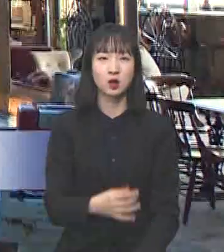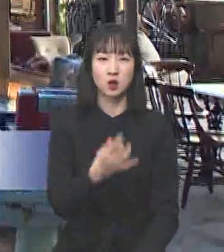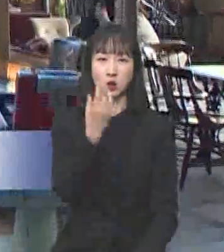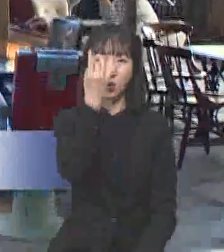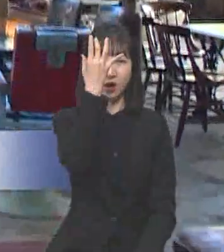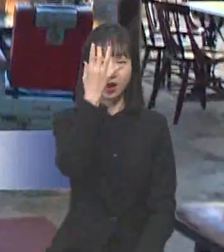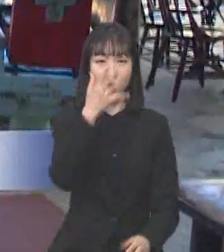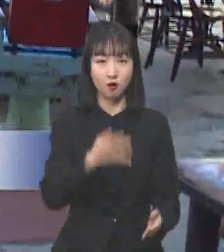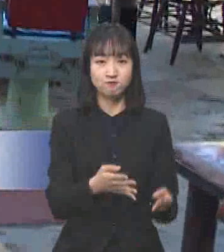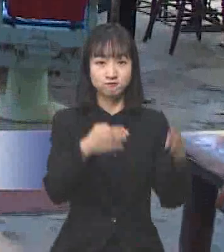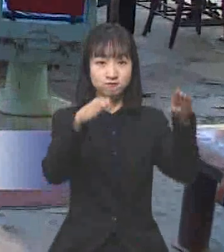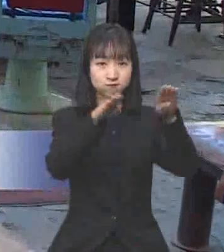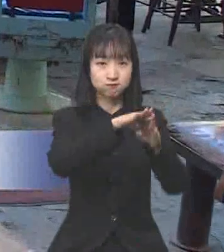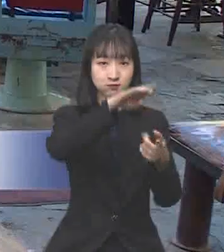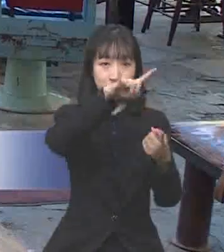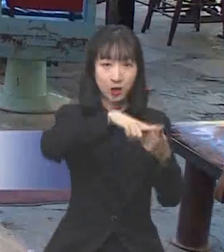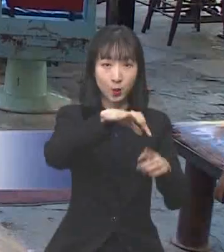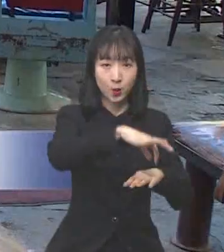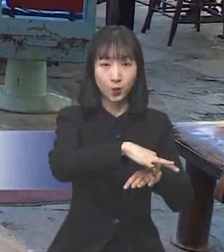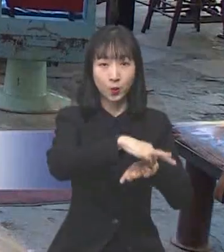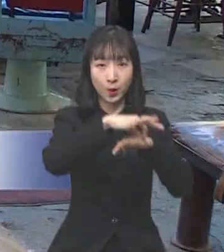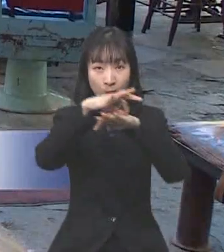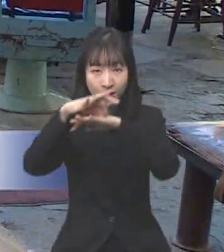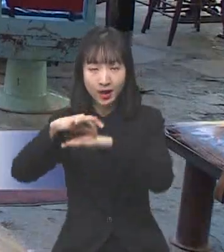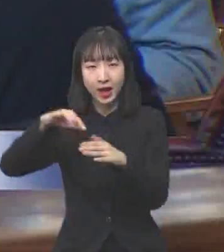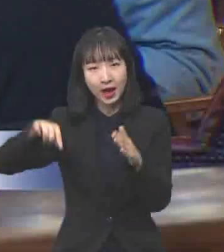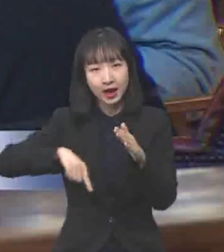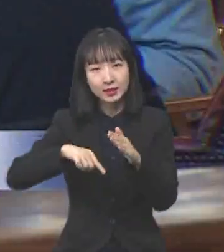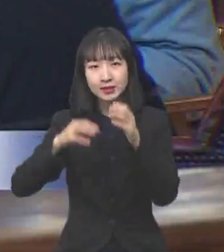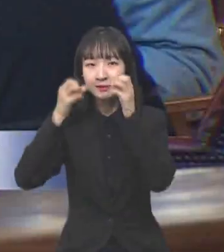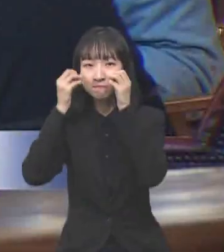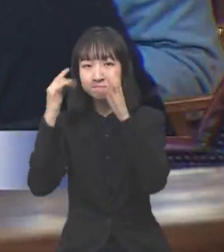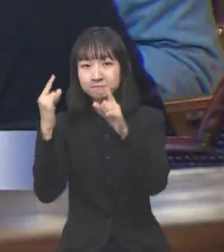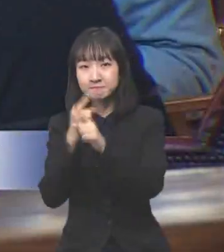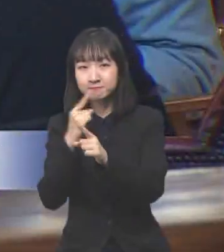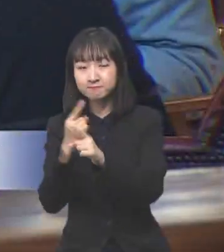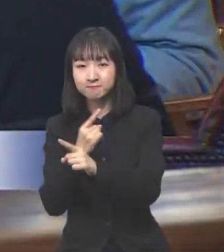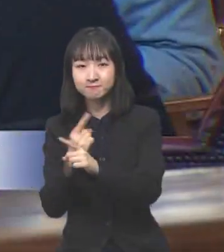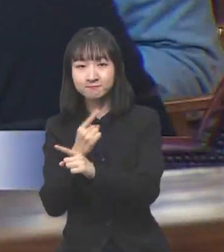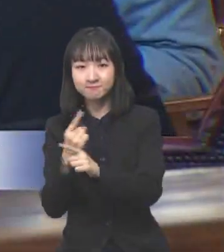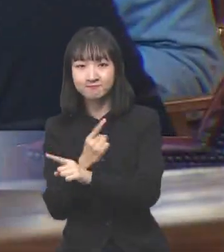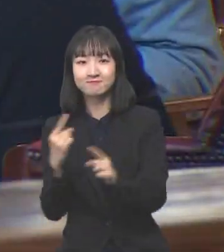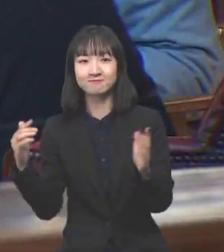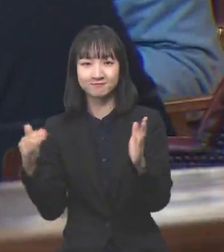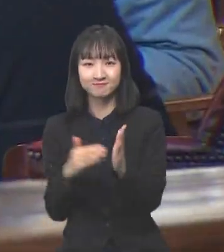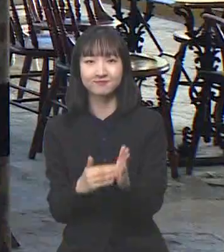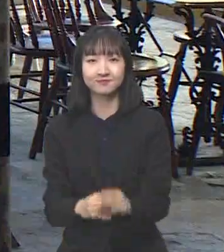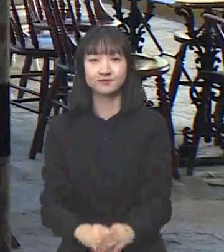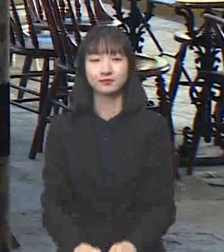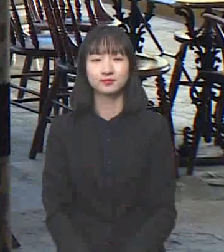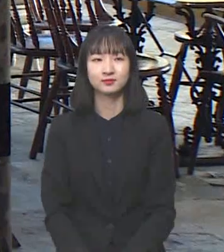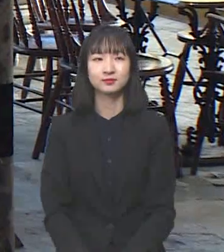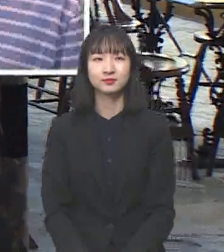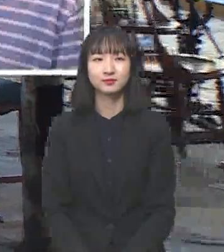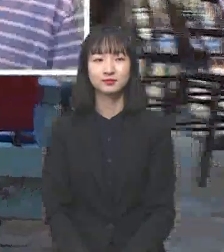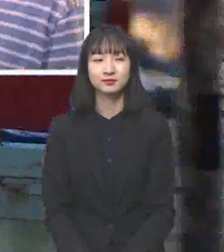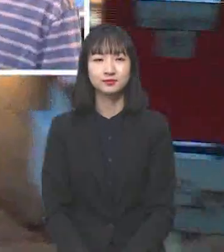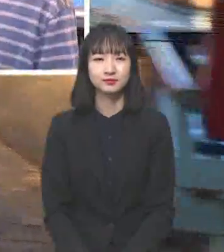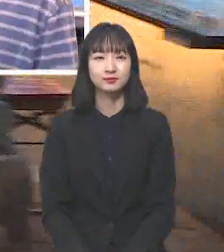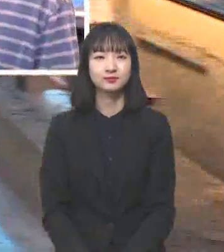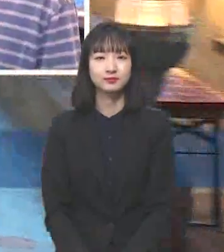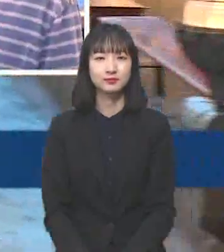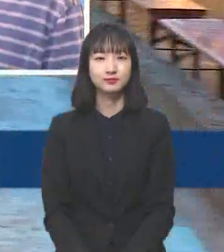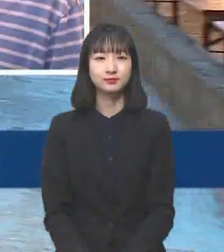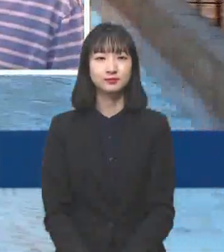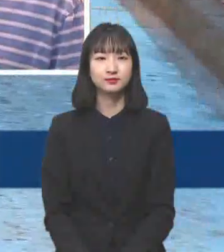공조를 그대로 활용하되 적절한 새로움을 더해 강화 분 의 성공적인 도시재생 사례 로 꼭 입니다 언어 2